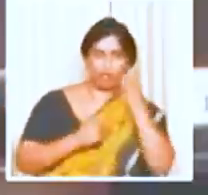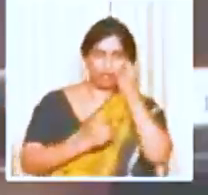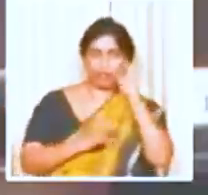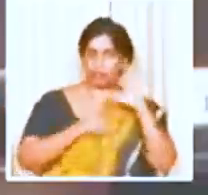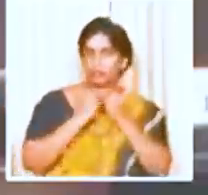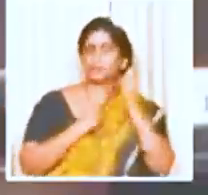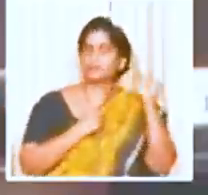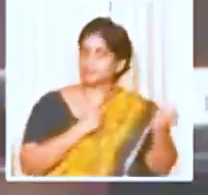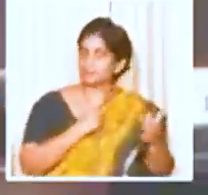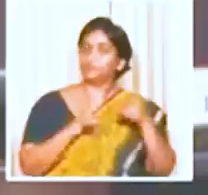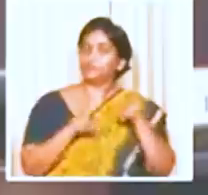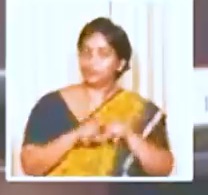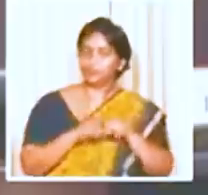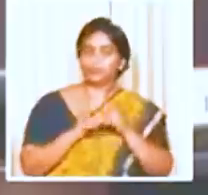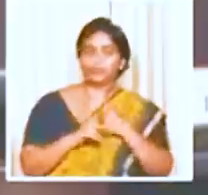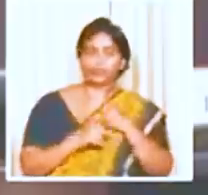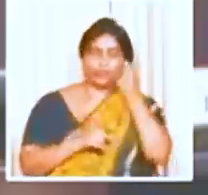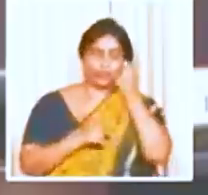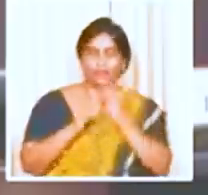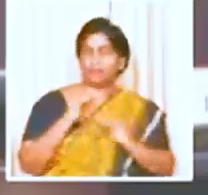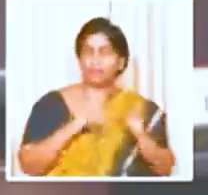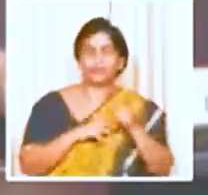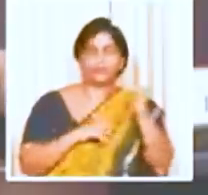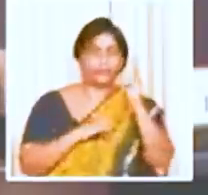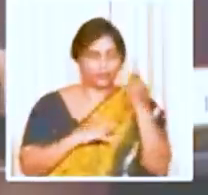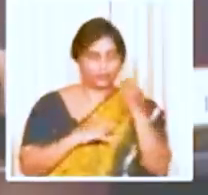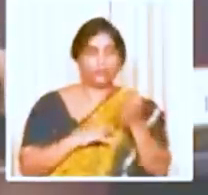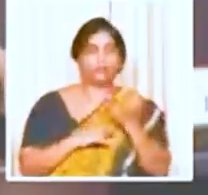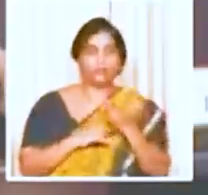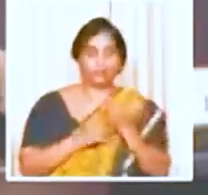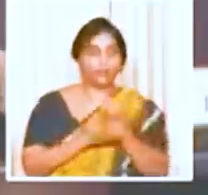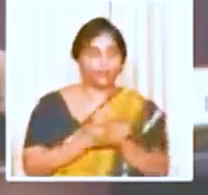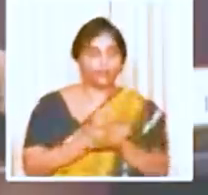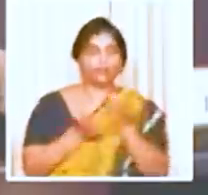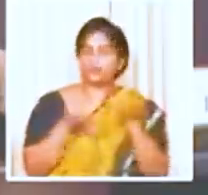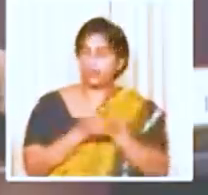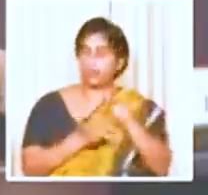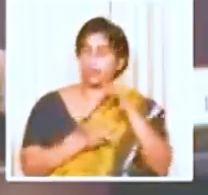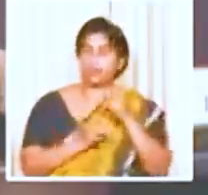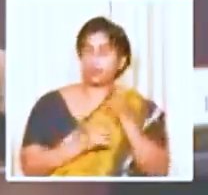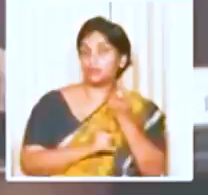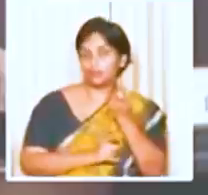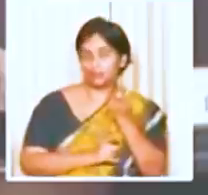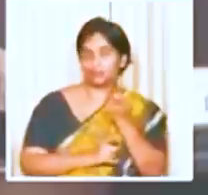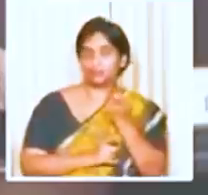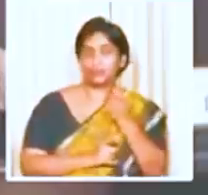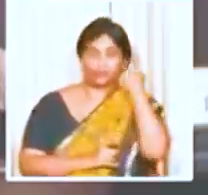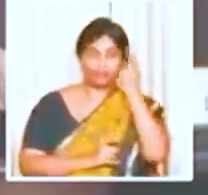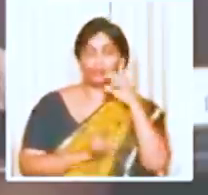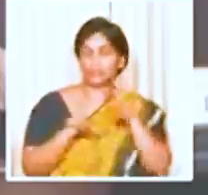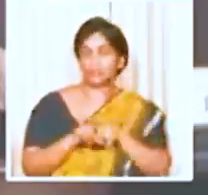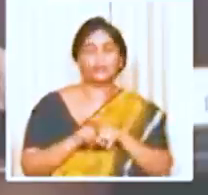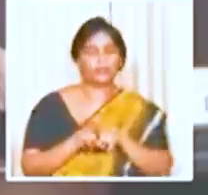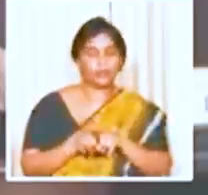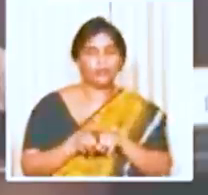ඊට අමතරව අපි මේ විකල්පයක් නැතුව නෙමෙයි කියන්නේ මෙතන ඉන්න සමහර මං හිතන්නේ පොහොට්ටුවේ කණ්ඩායමේ ඉන්න සමහර ආර්ථික විශේෂඥයෝ මං